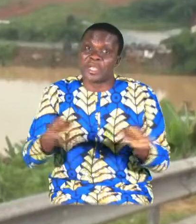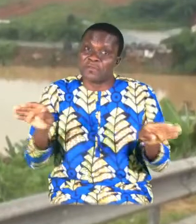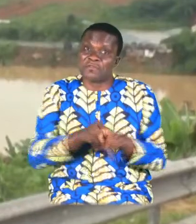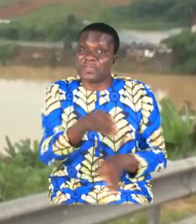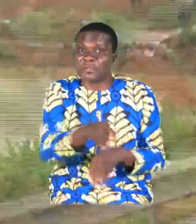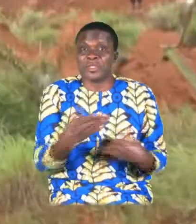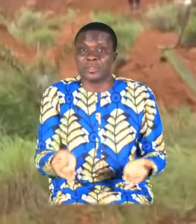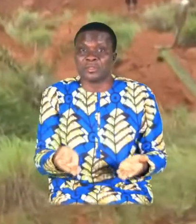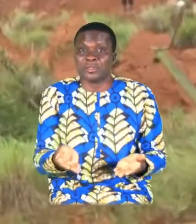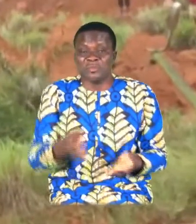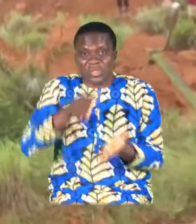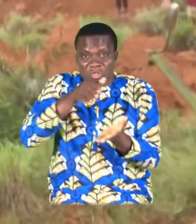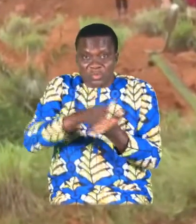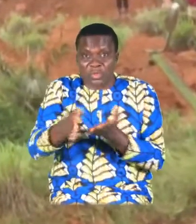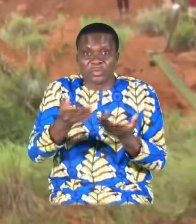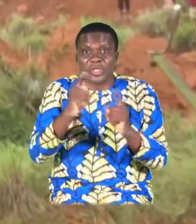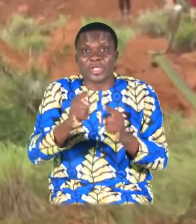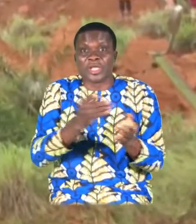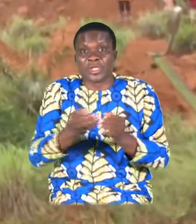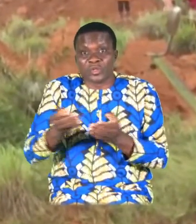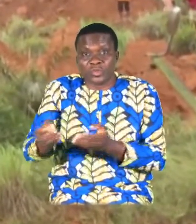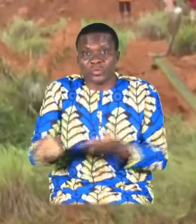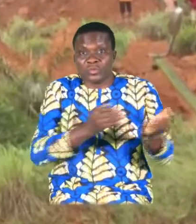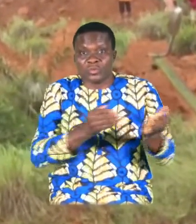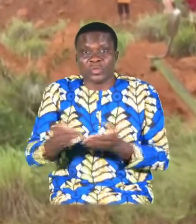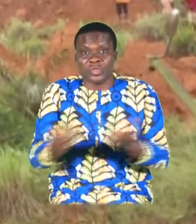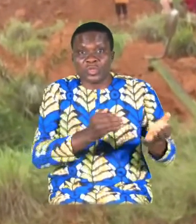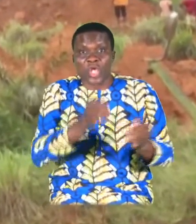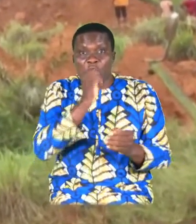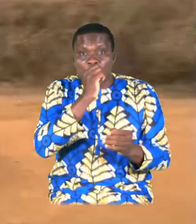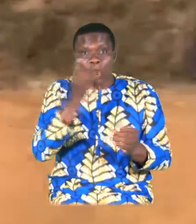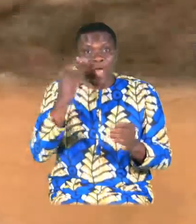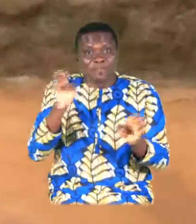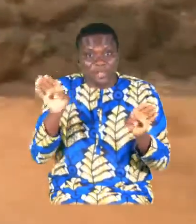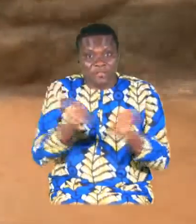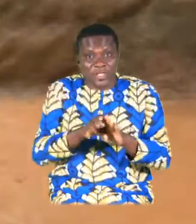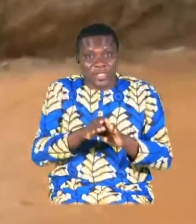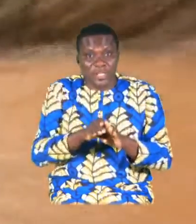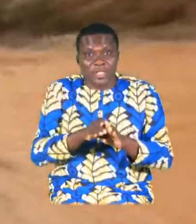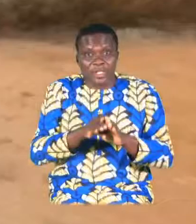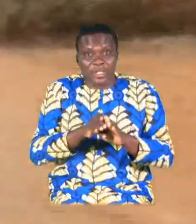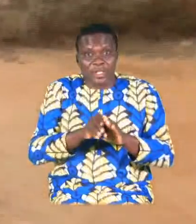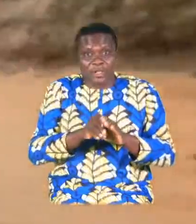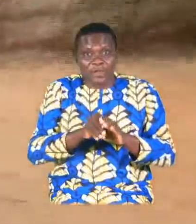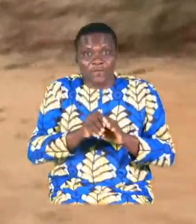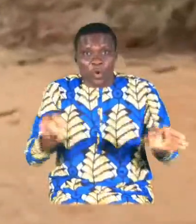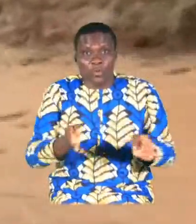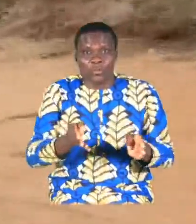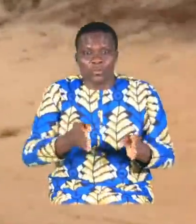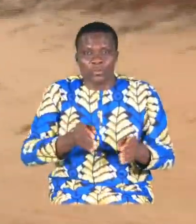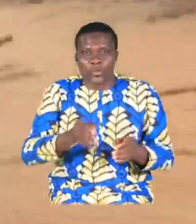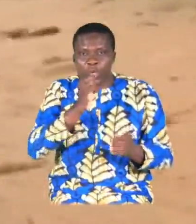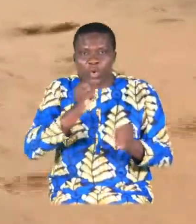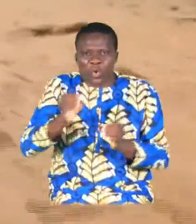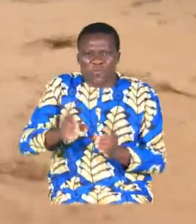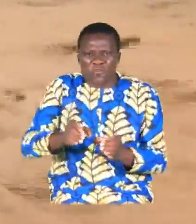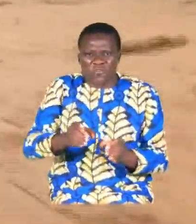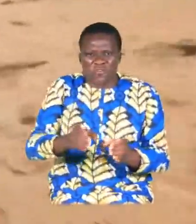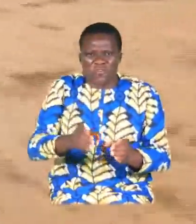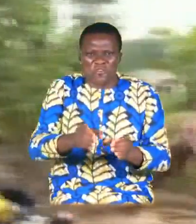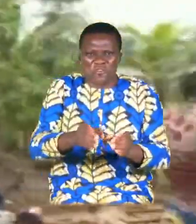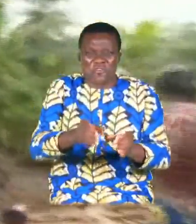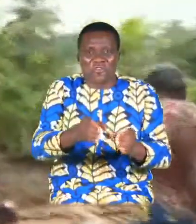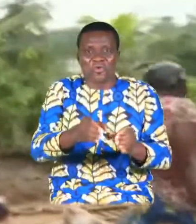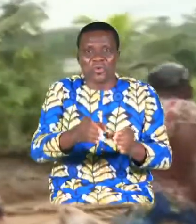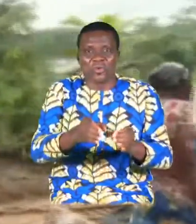s'est produit lorsqu'un tunnel d'évacuation d'eau qui était bouché a cédé après plusieurs jours de pluie torrentielle. La saison des pluies a commencé en mai